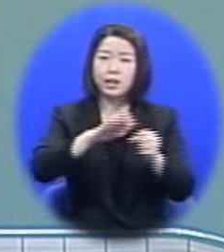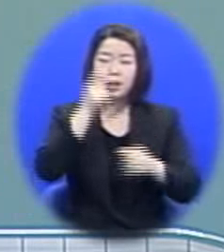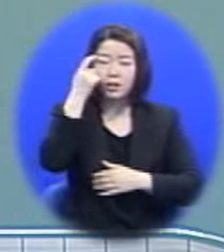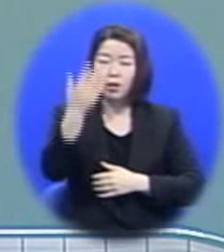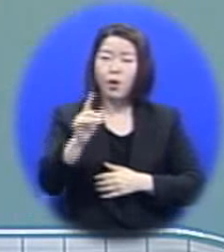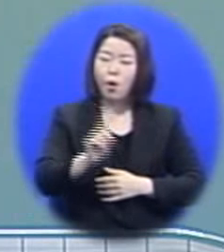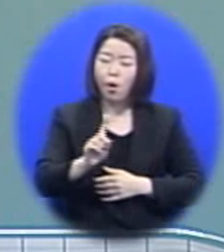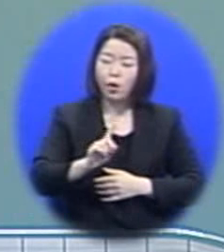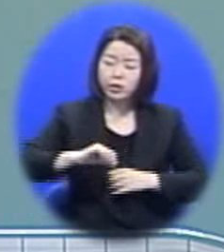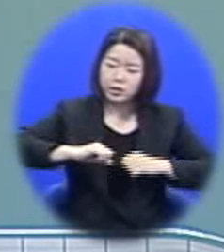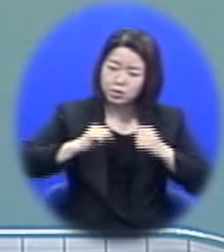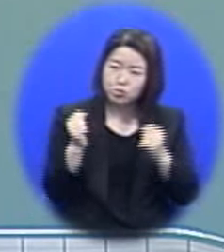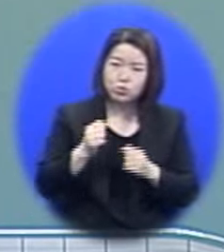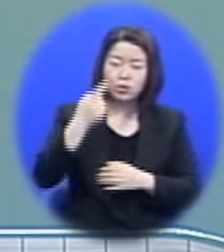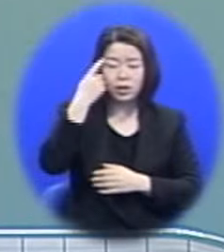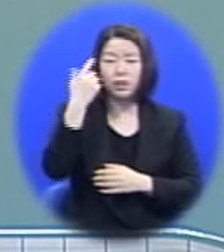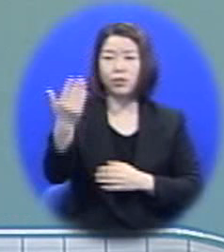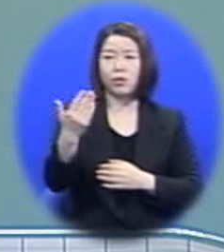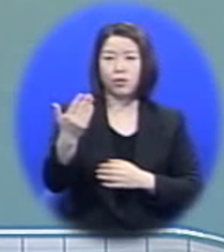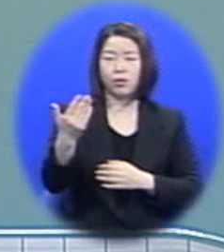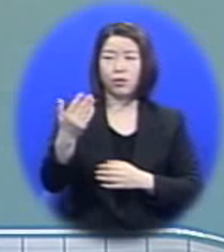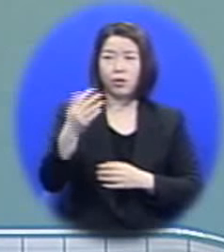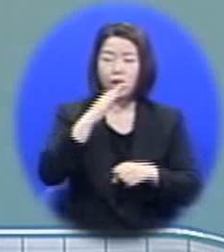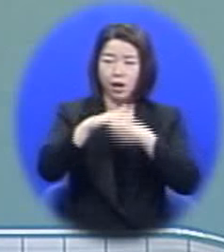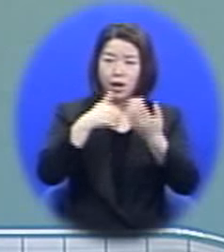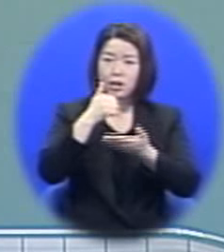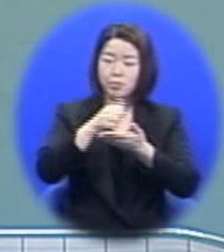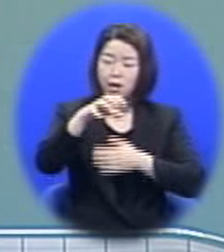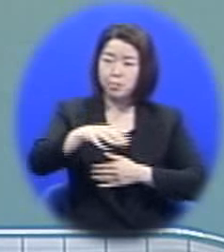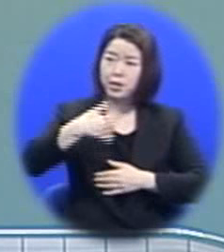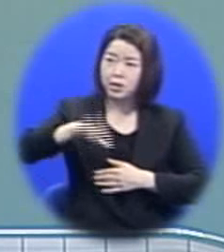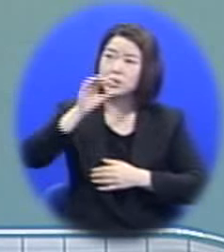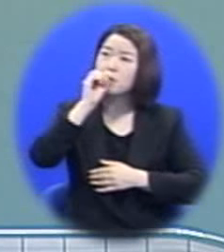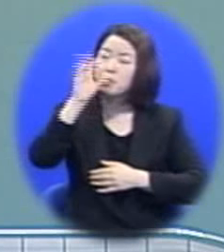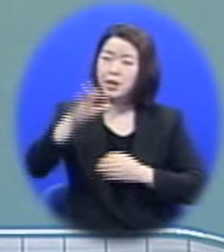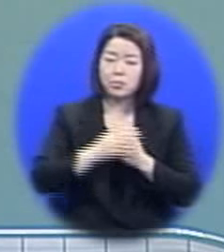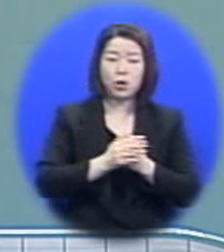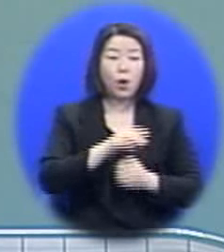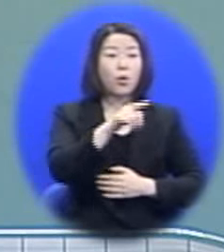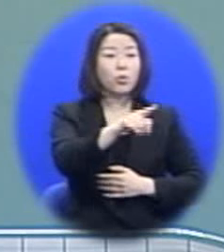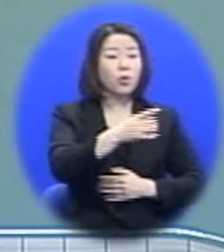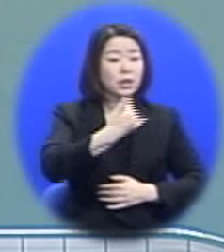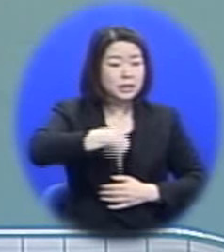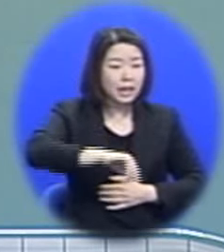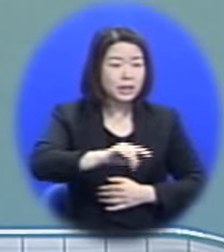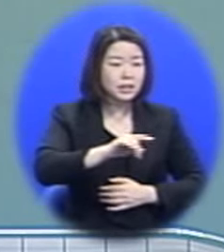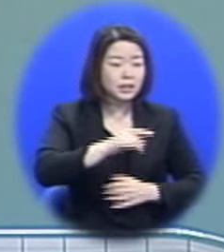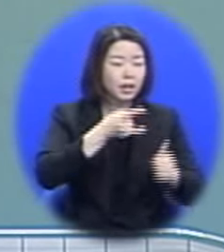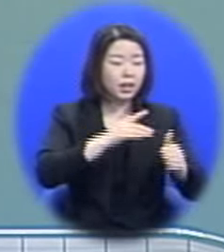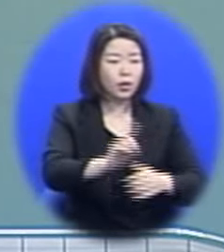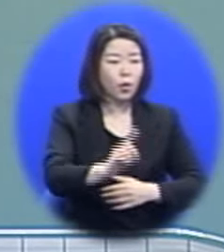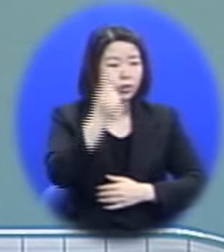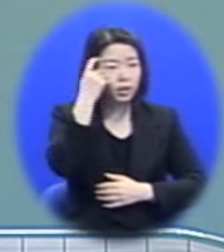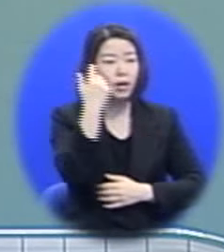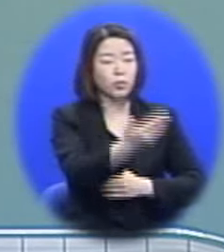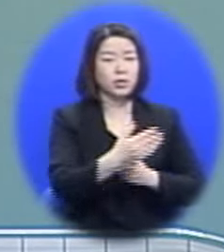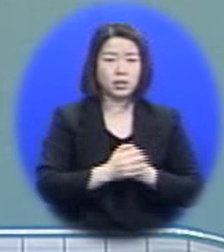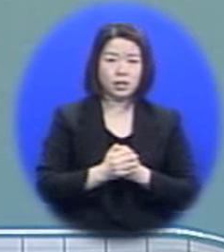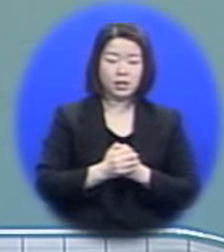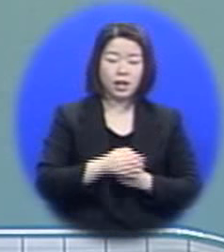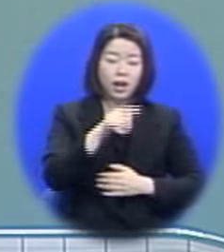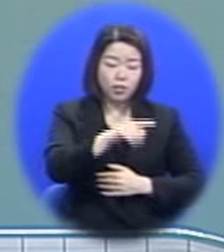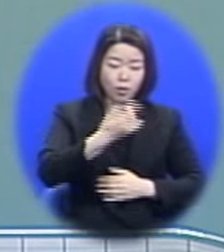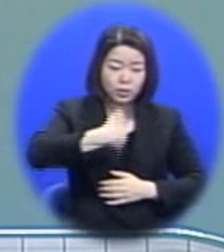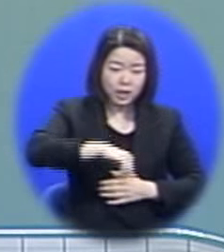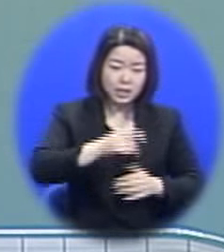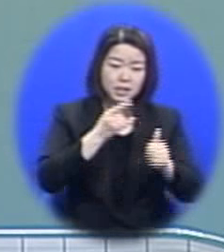거예요? 하나님 앞에 가서 말하면 주님은 말씀하실 거예요. 너 자식한테는 어떻게 했냐? 너 너